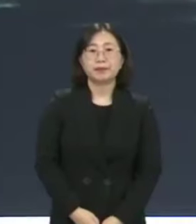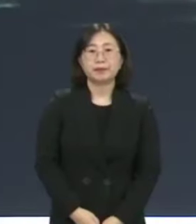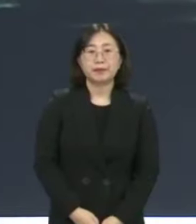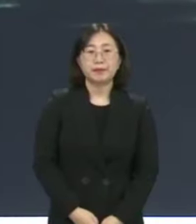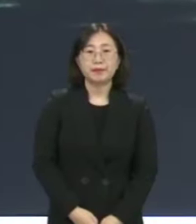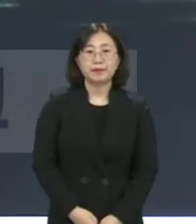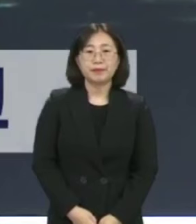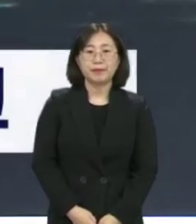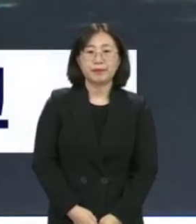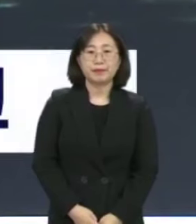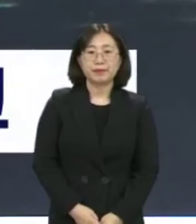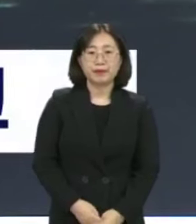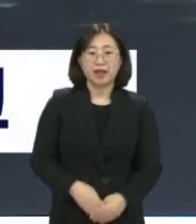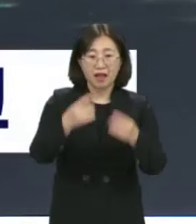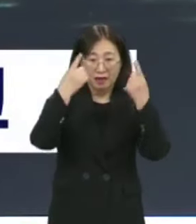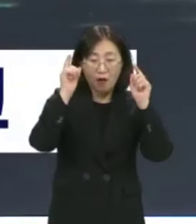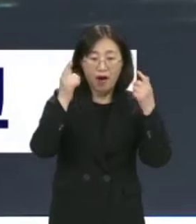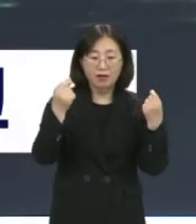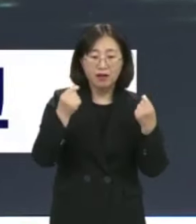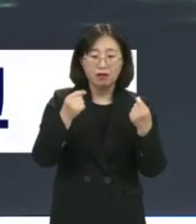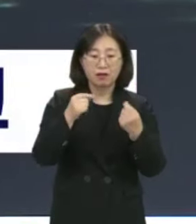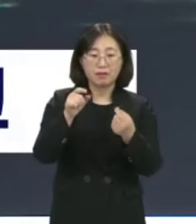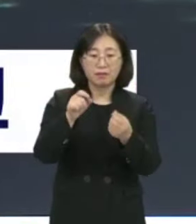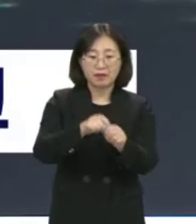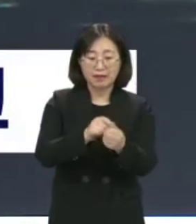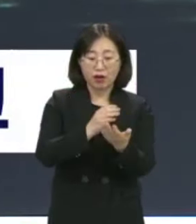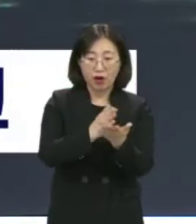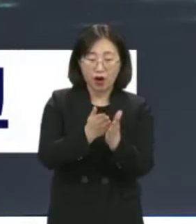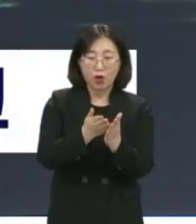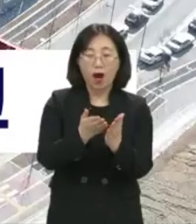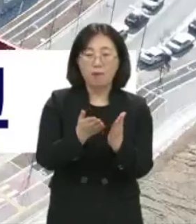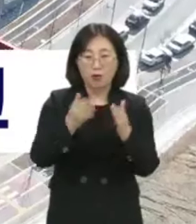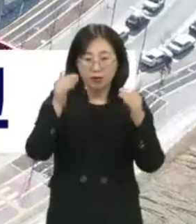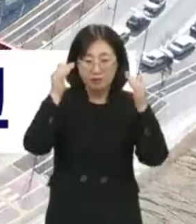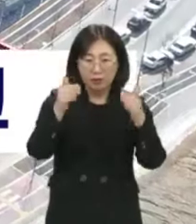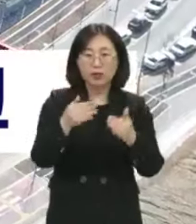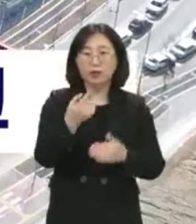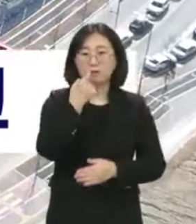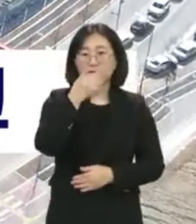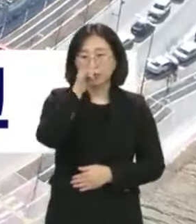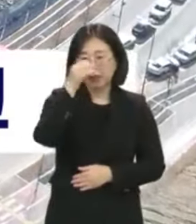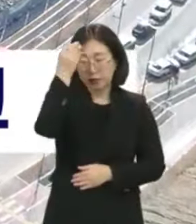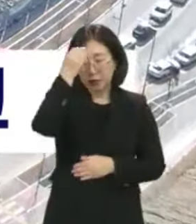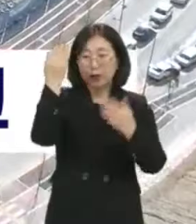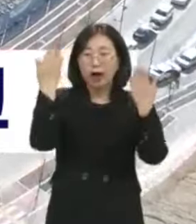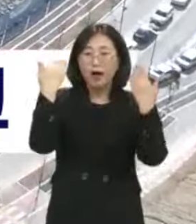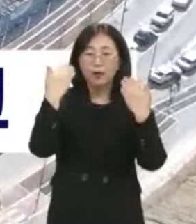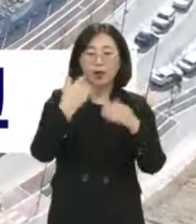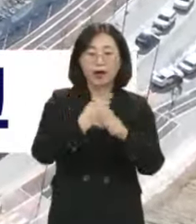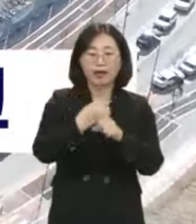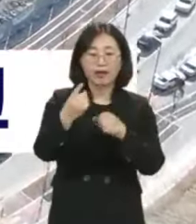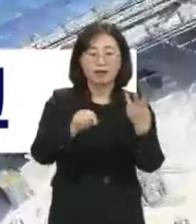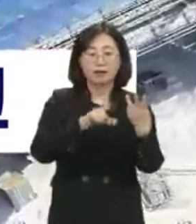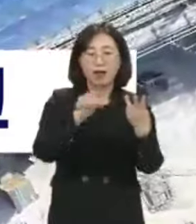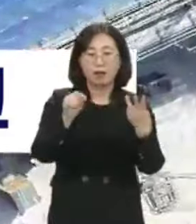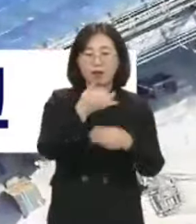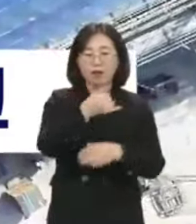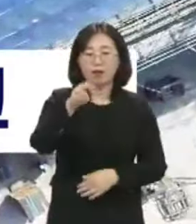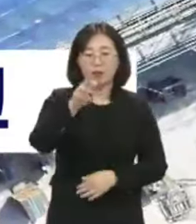판시했습니다 대학처럼 특정 과목을 집중적으로 배울 수 있는 전국 첫 캠퍼스형 고등학교가 내년 3월 세종에 문을